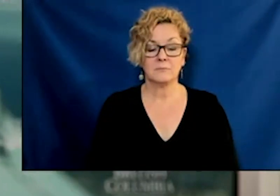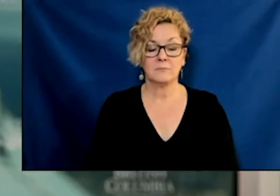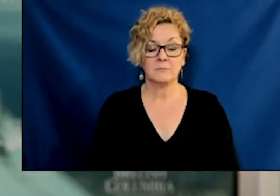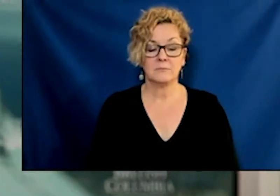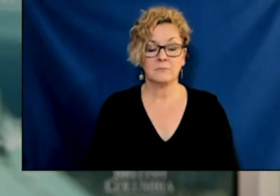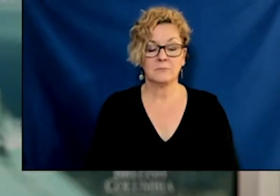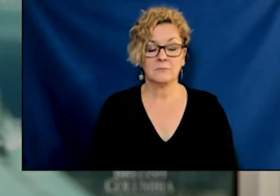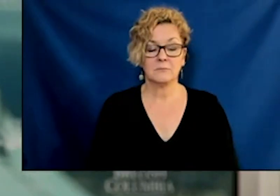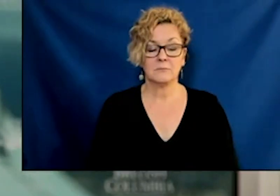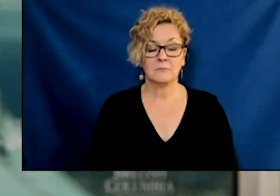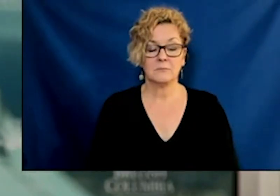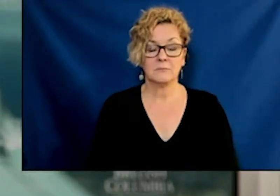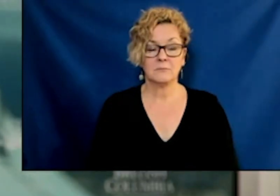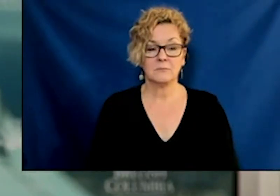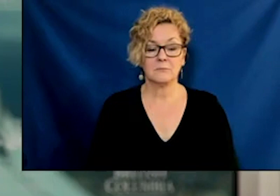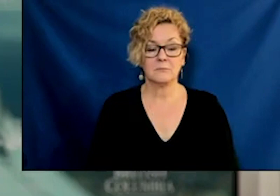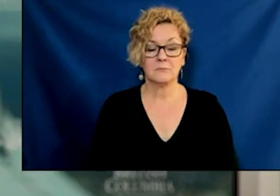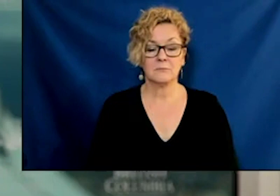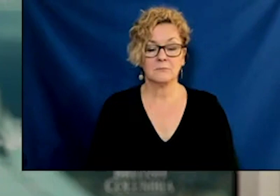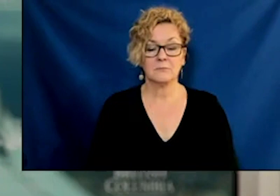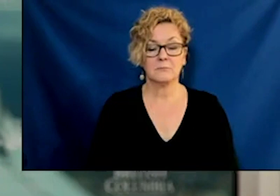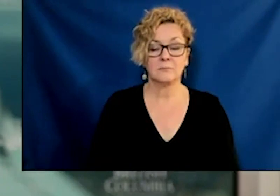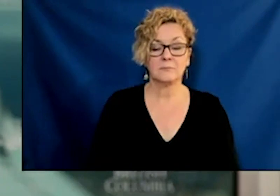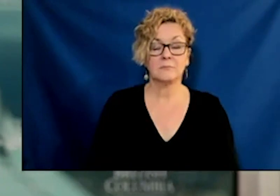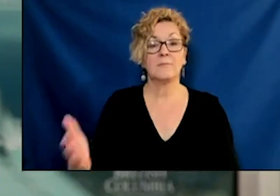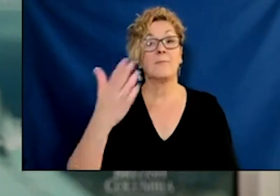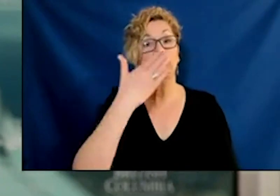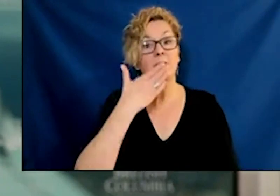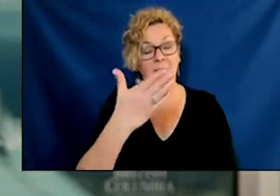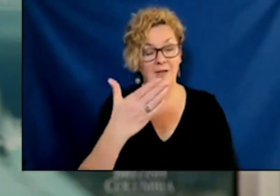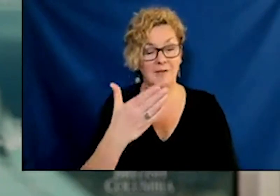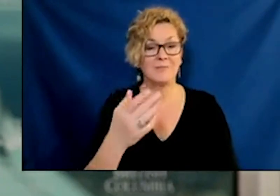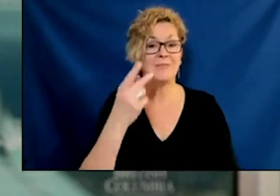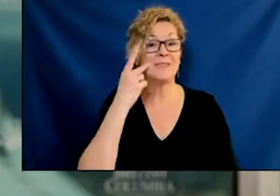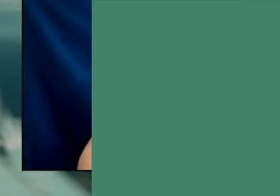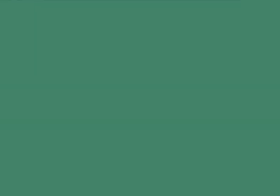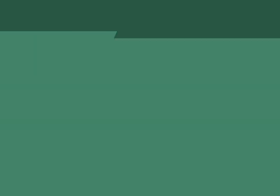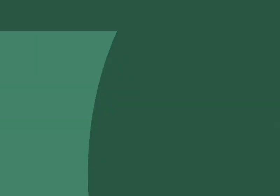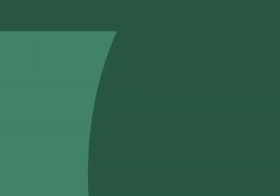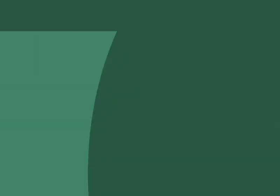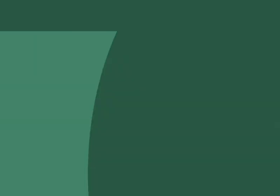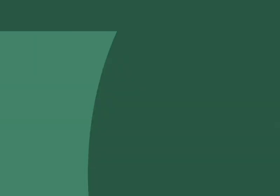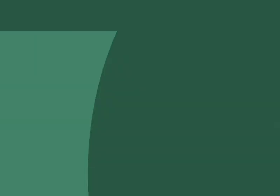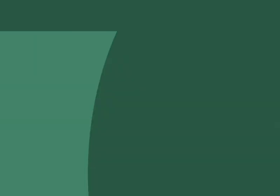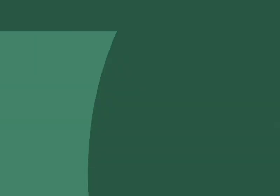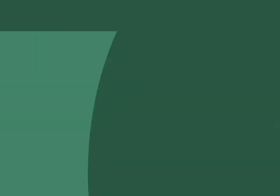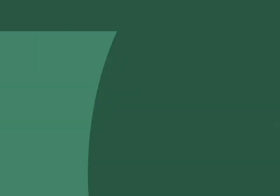plus vulnérables. Merci beaucoup. Thank you very much. We'll see you on Monday.